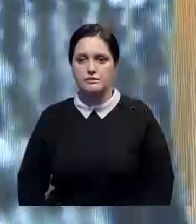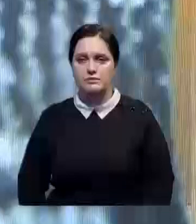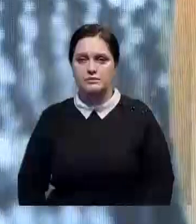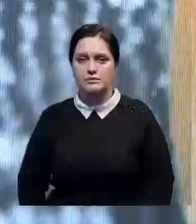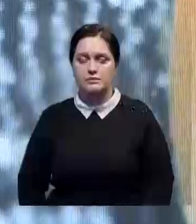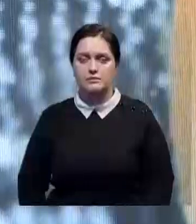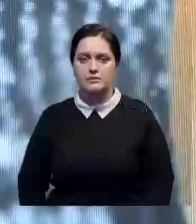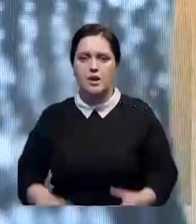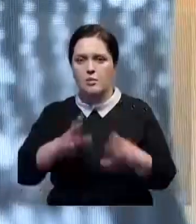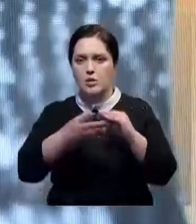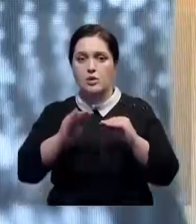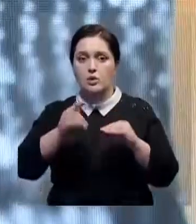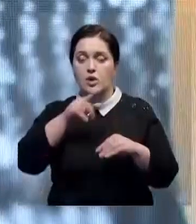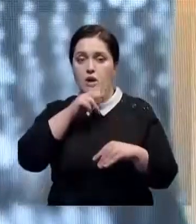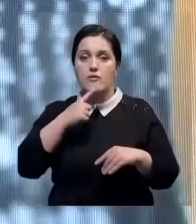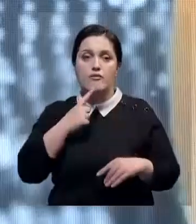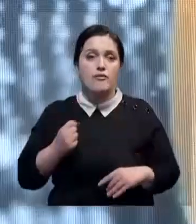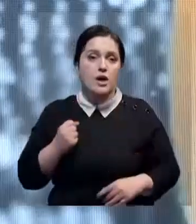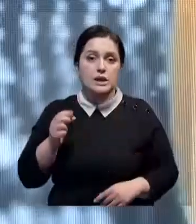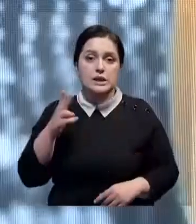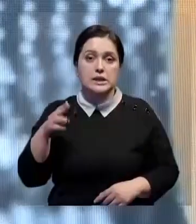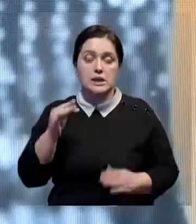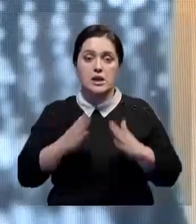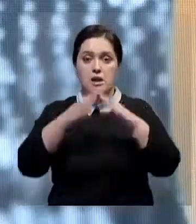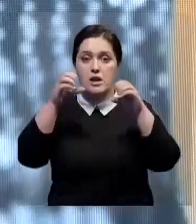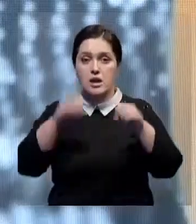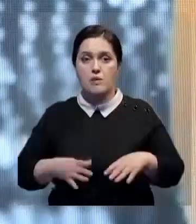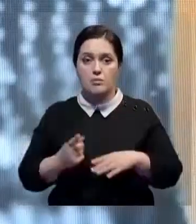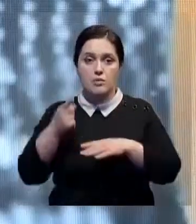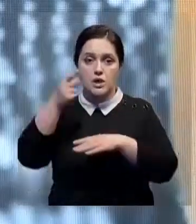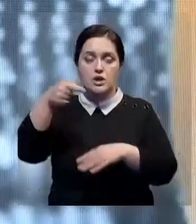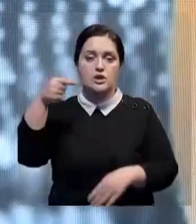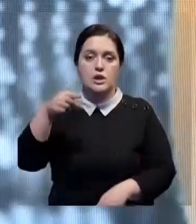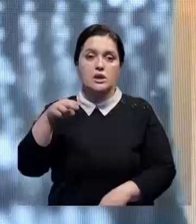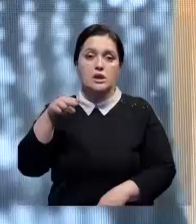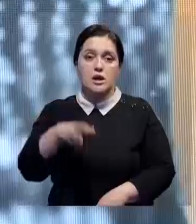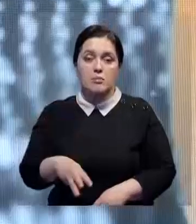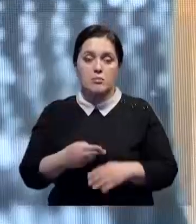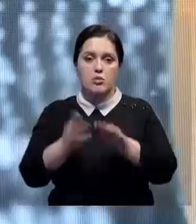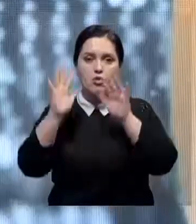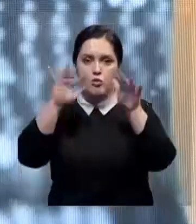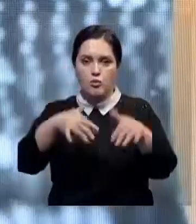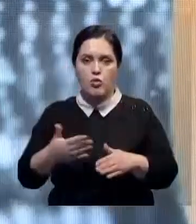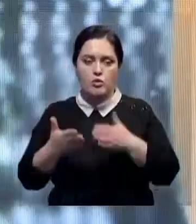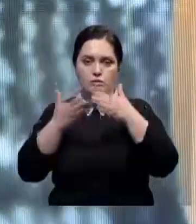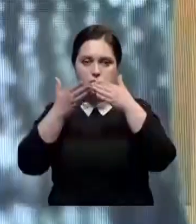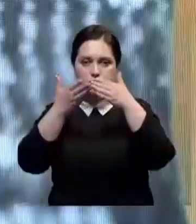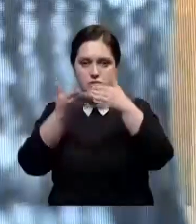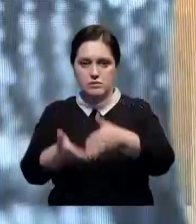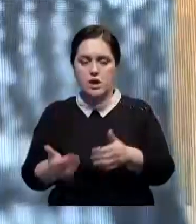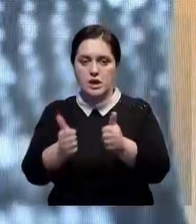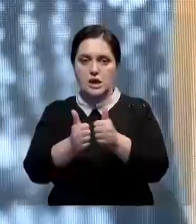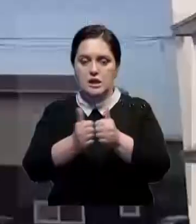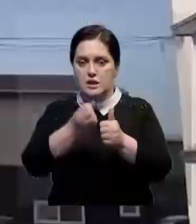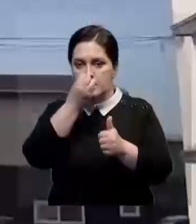По оценкам южнокорейских военных, запущенная КНДР ракета пролетела около 1 000 километров, прежде чем упасть в море недалеко от